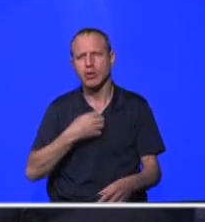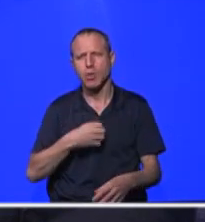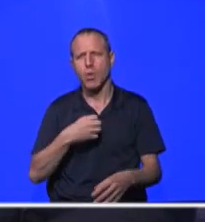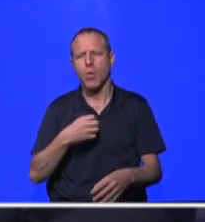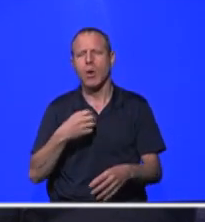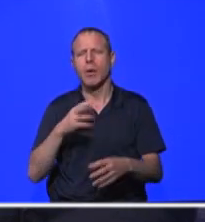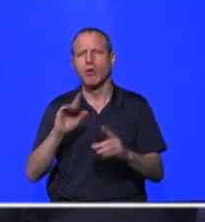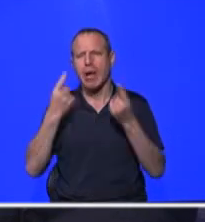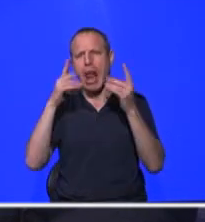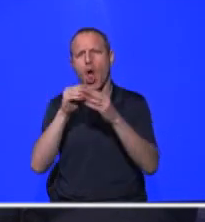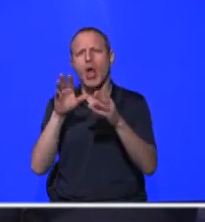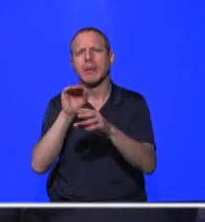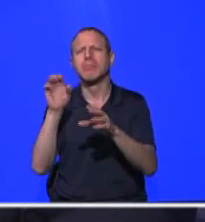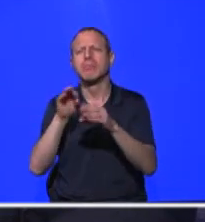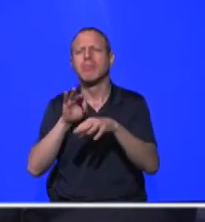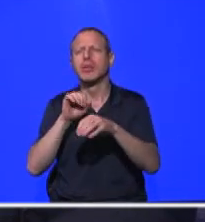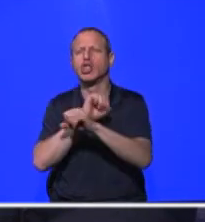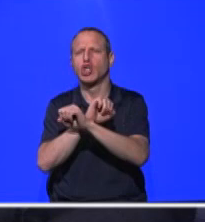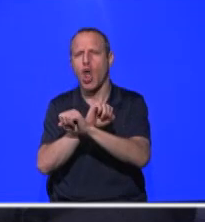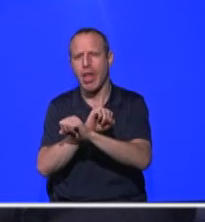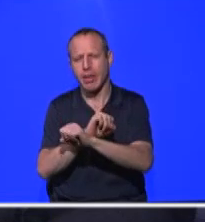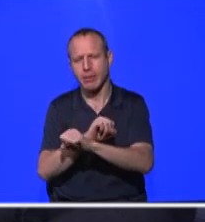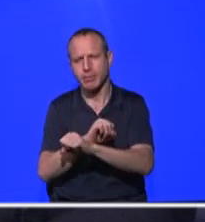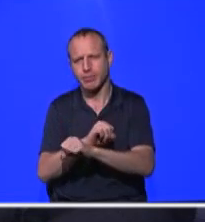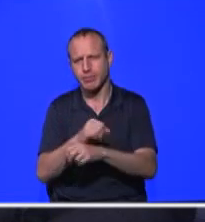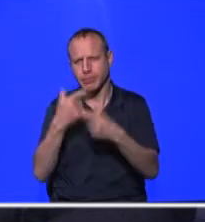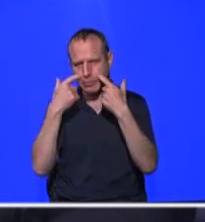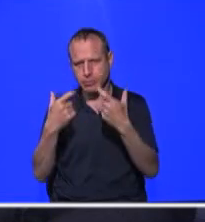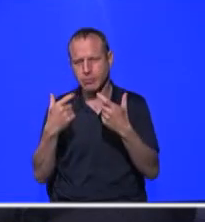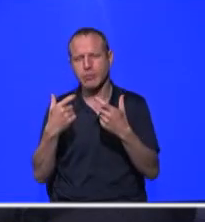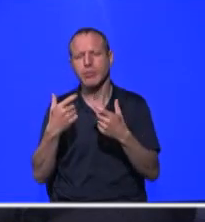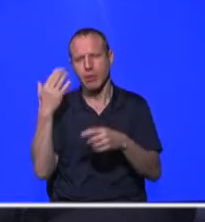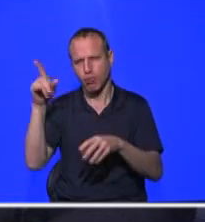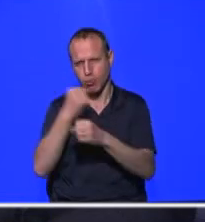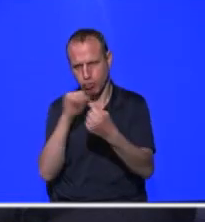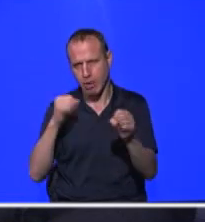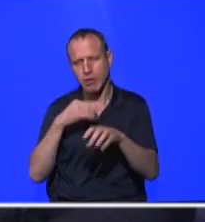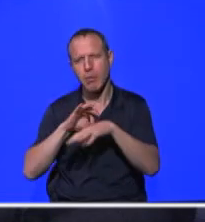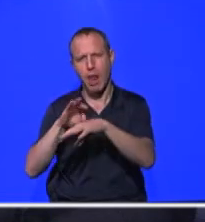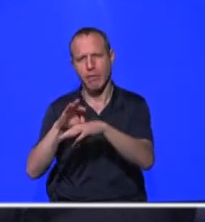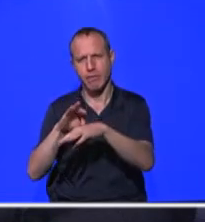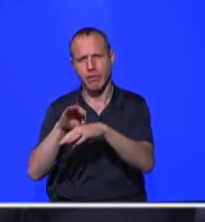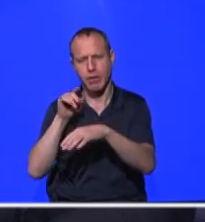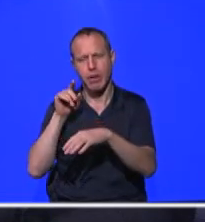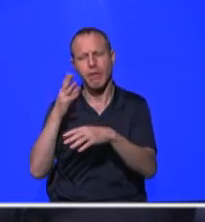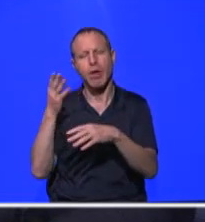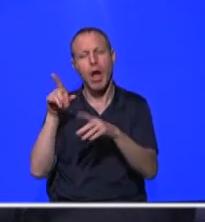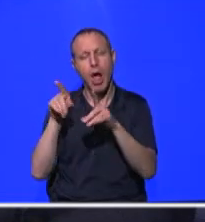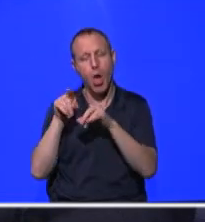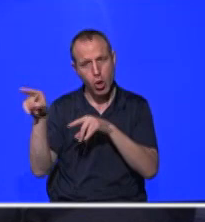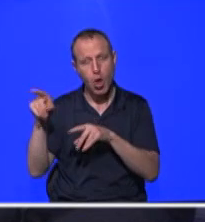כמה ימים. מאז שהוא השתחרר, אני מלווה את אופרי, בכמו עוד עשרות רבות של אסירים, ומראה להם את הדרך